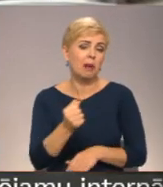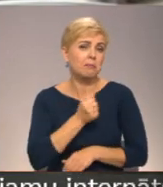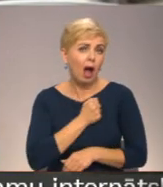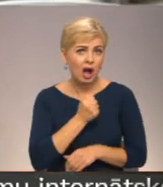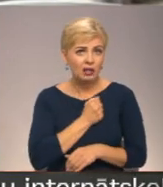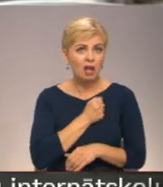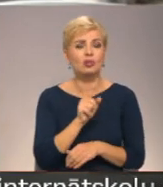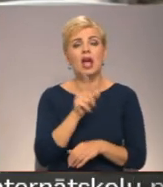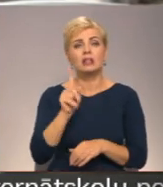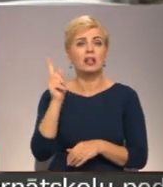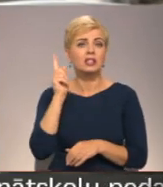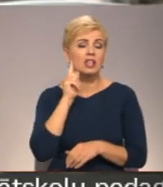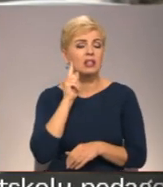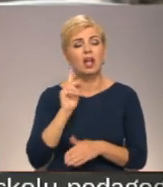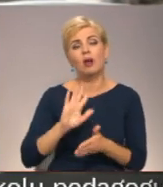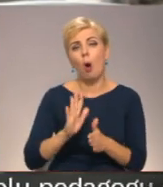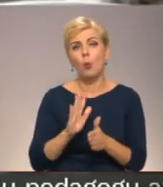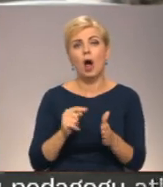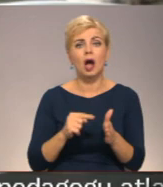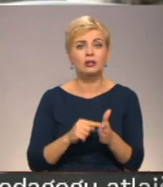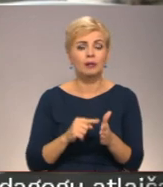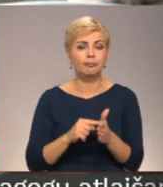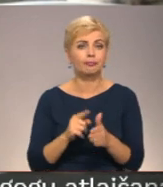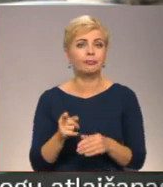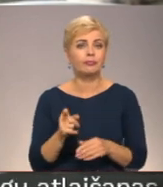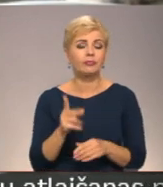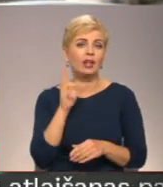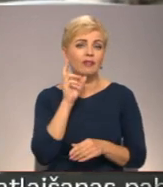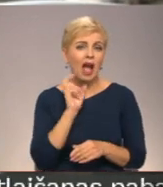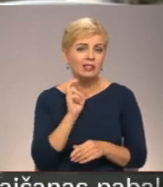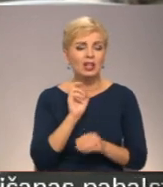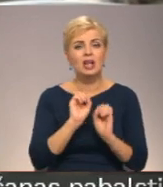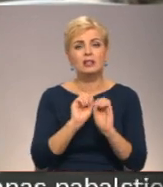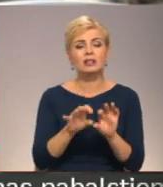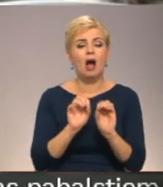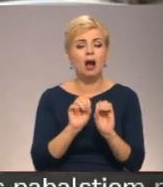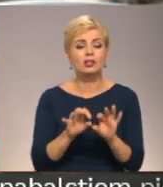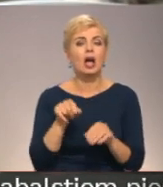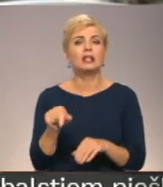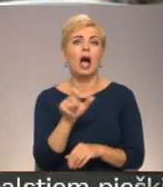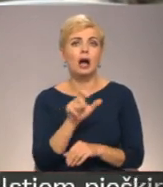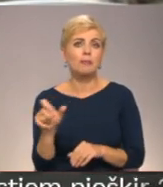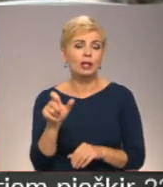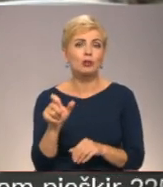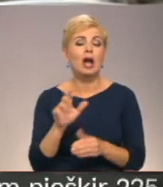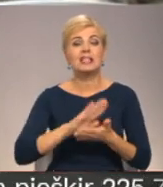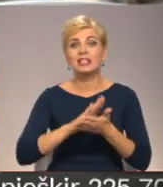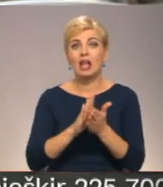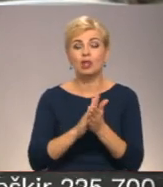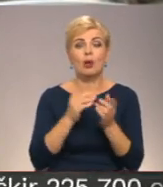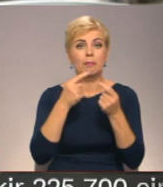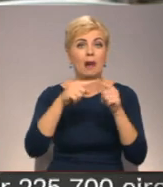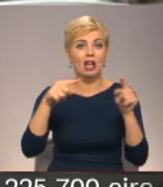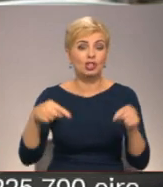ka ir dzirdēti kaut kādi, es domāju, vairāk veci stāsti, kas varbūt, tanī brīdī, kad saskaņotais paziņojums bija